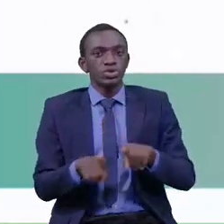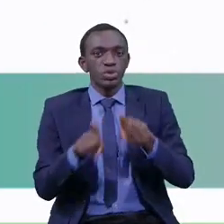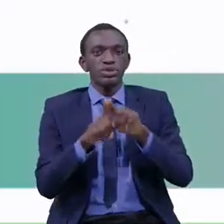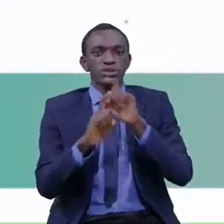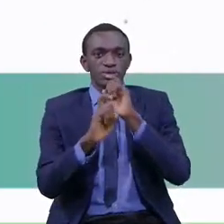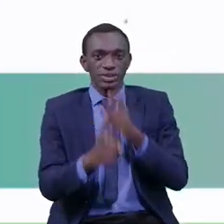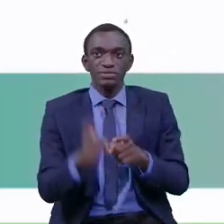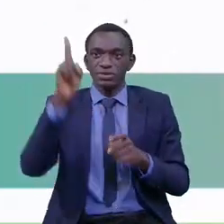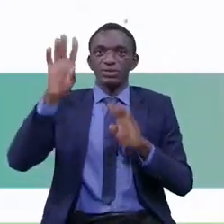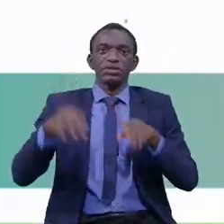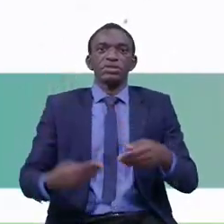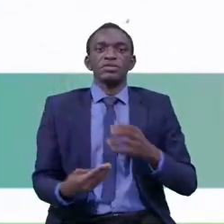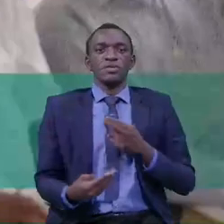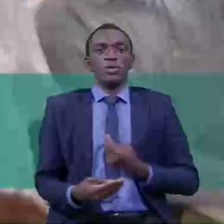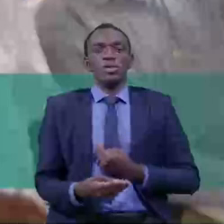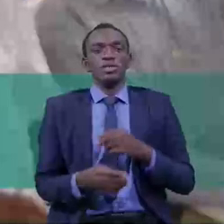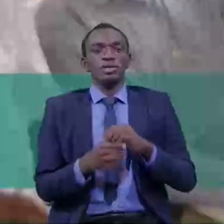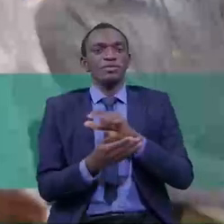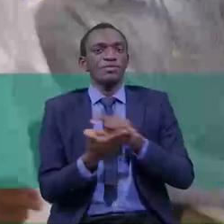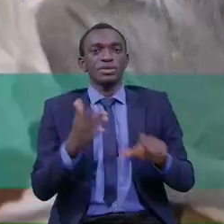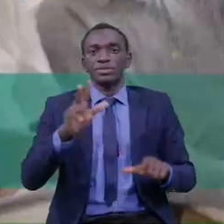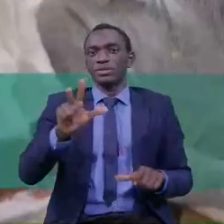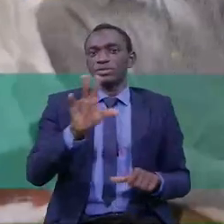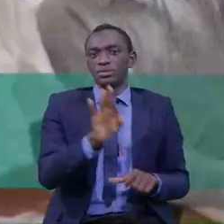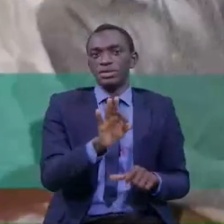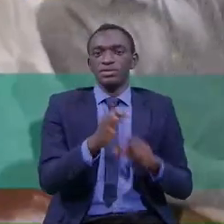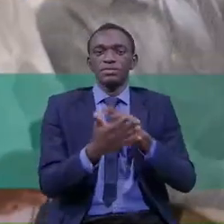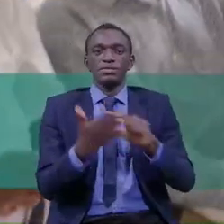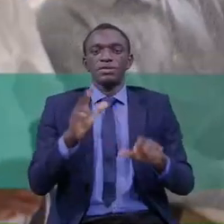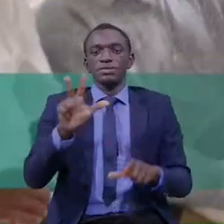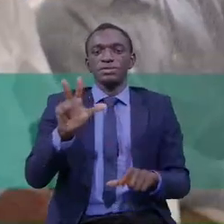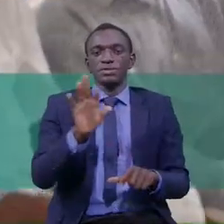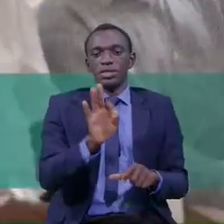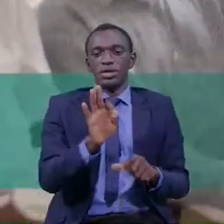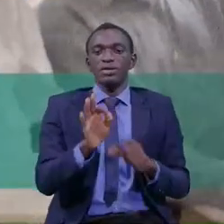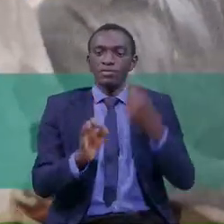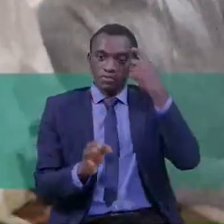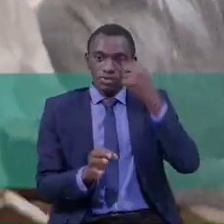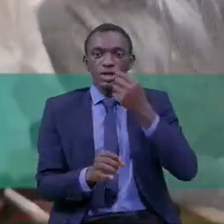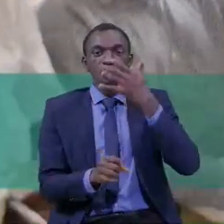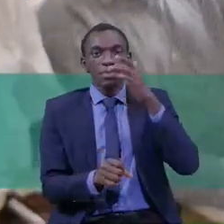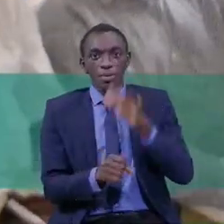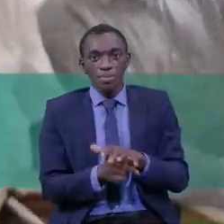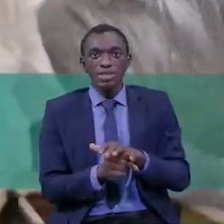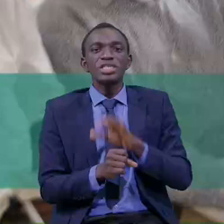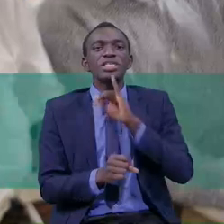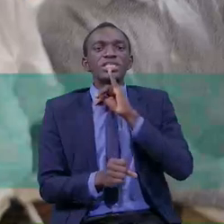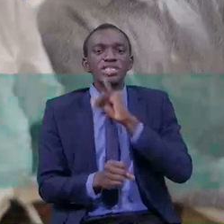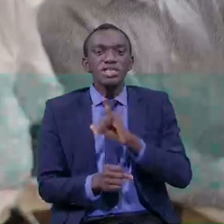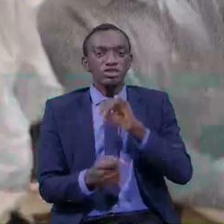Verset 39. car la promesse est pour vous.